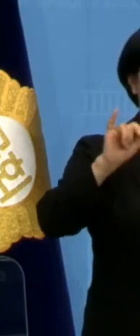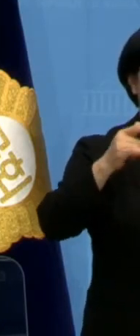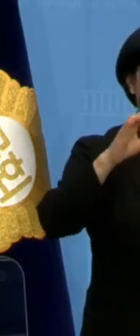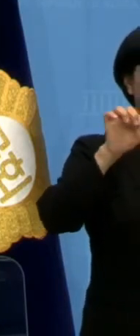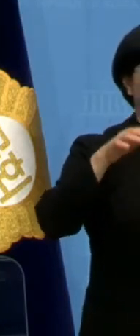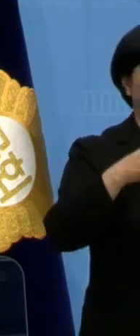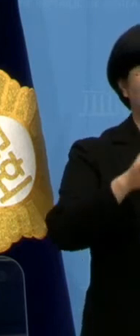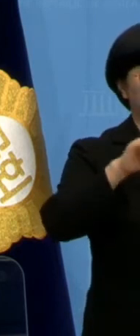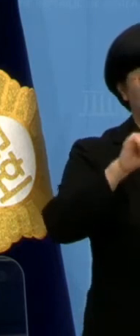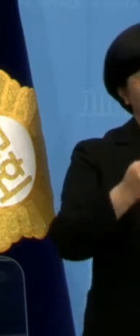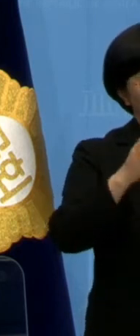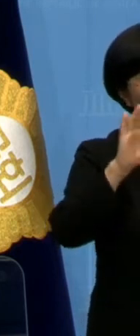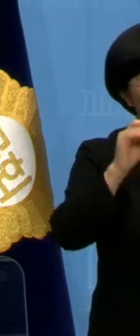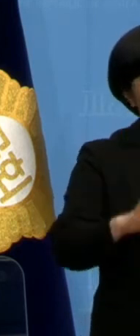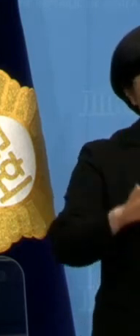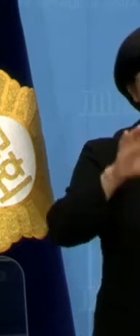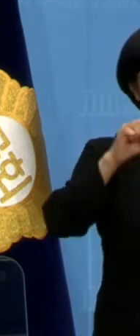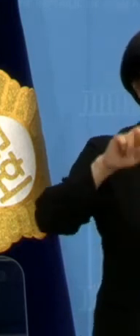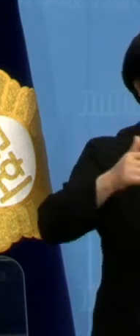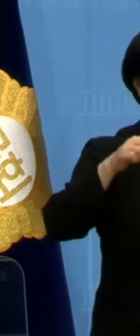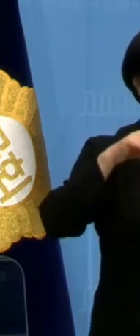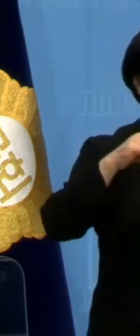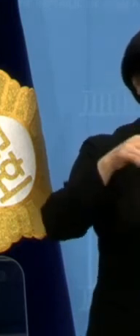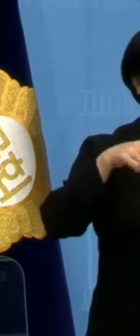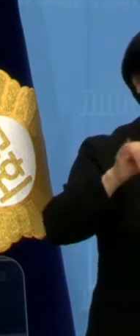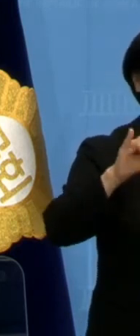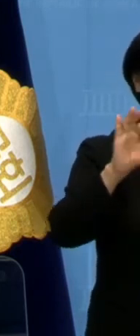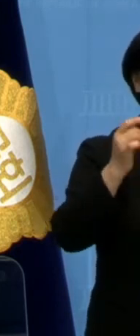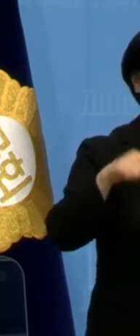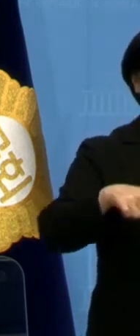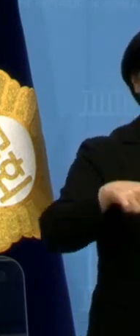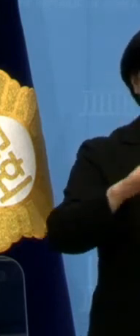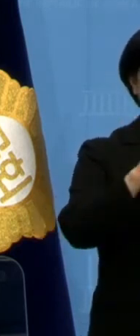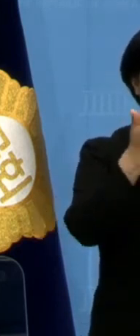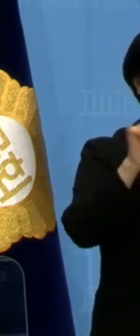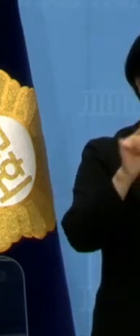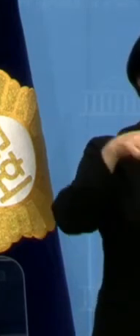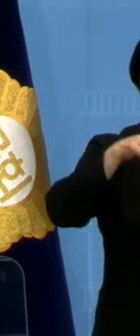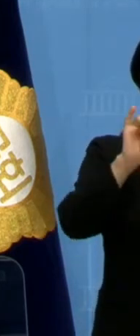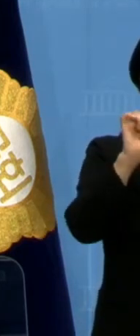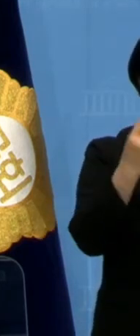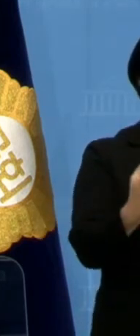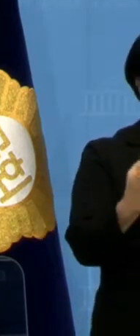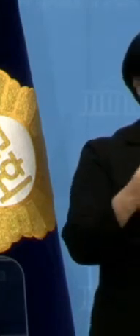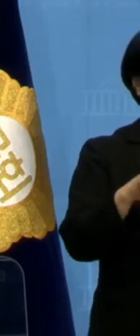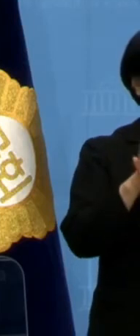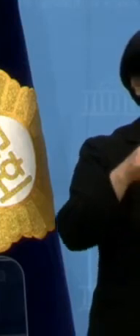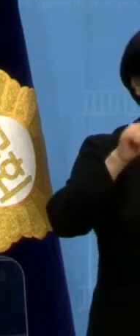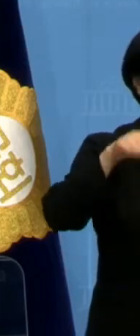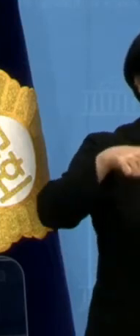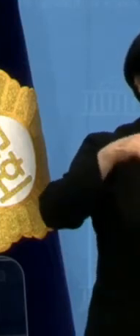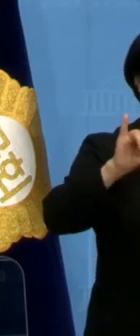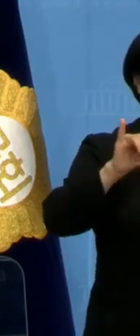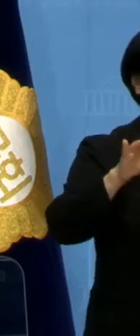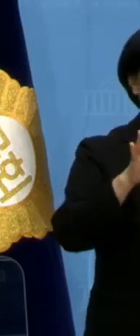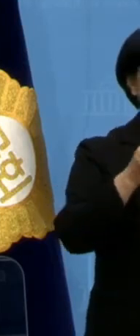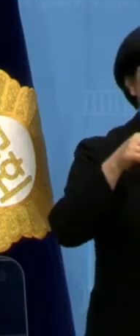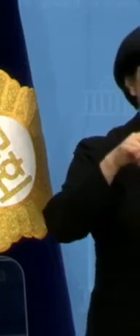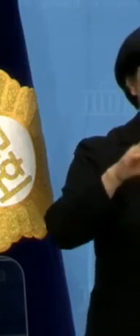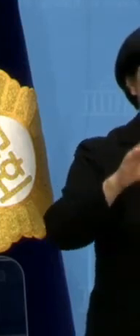김도욱, 박대출, 윤재옥, 이현승, 한기호, 김석기,